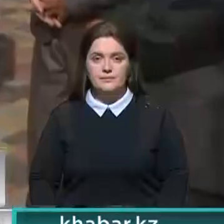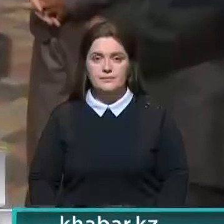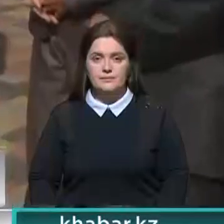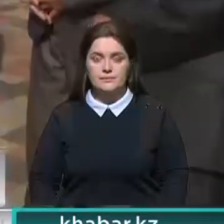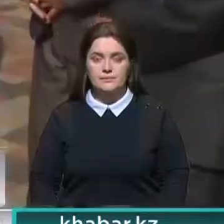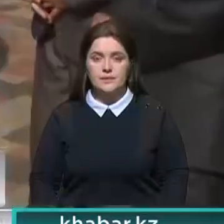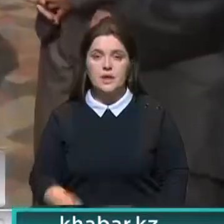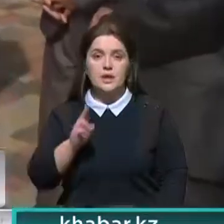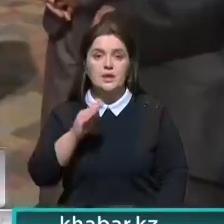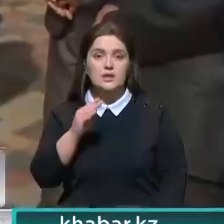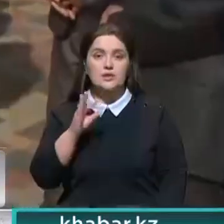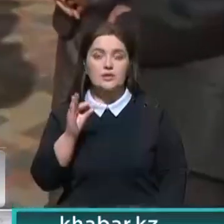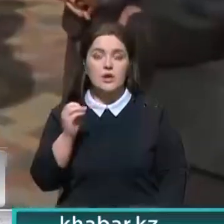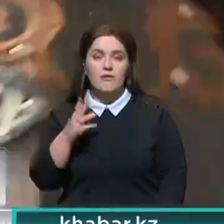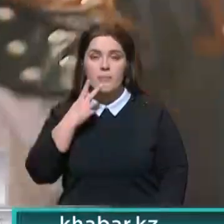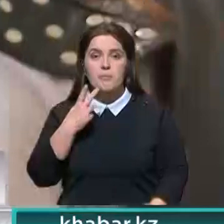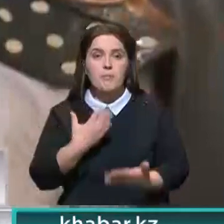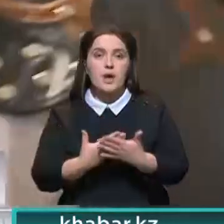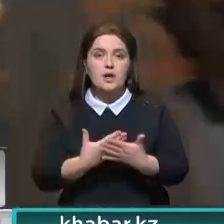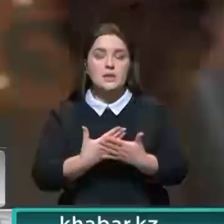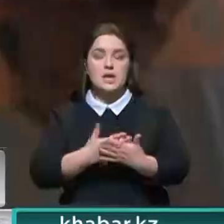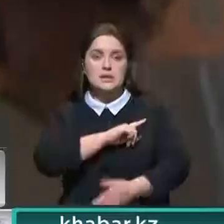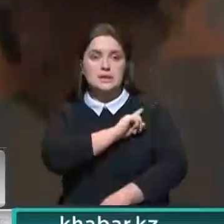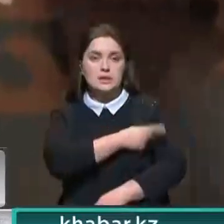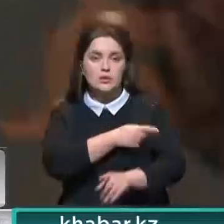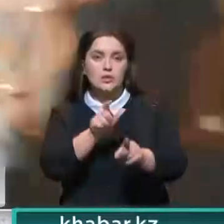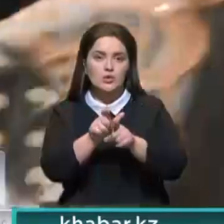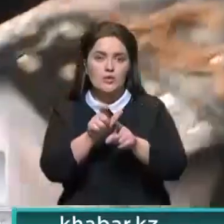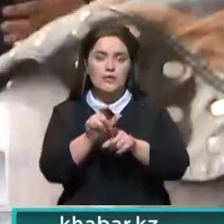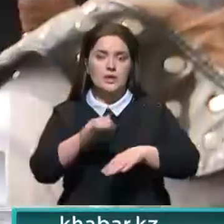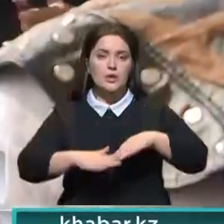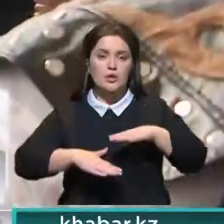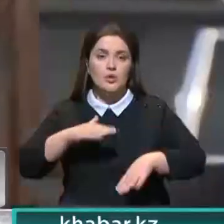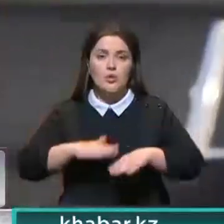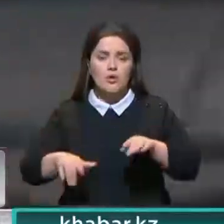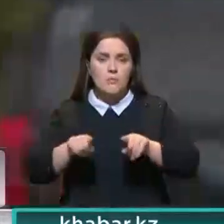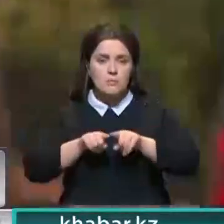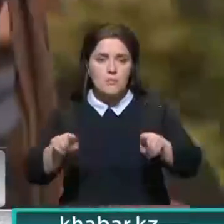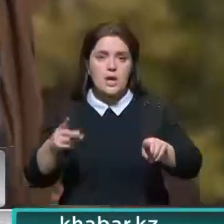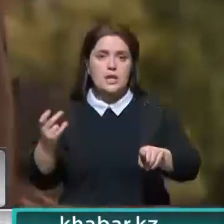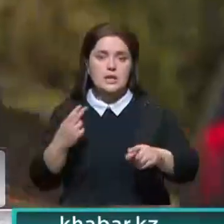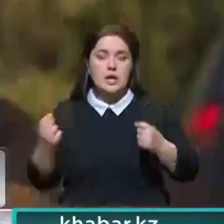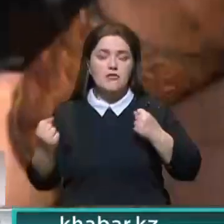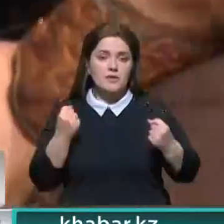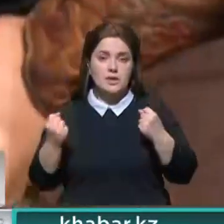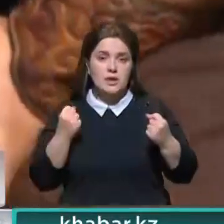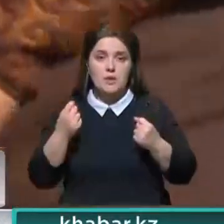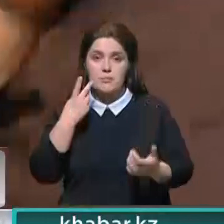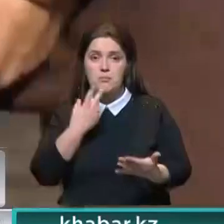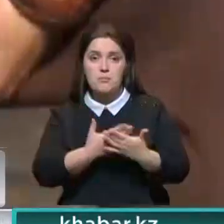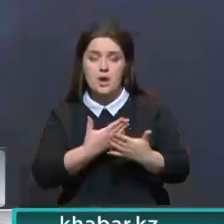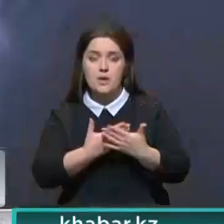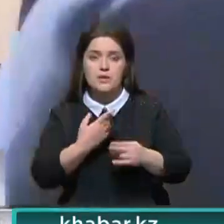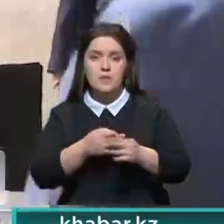Там же Касым-Жомарт Токаев продемонстрировал не только силу своих слов, но и рук. Местный популяризатор национальных видов спорта показал лидеру номер с